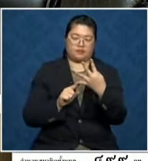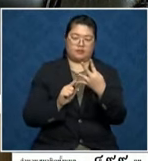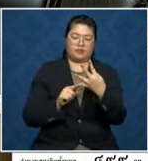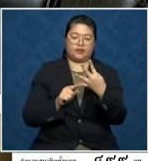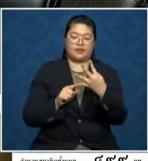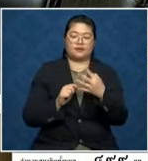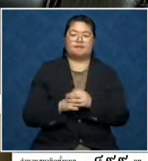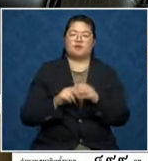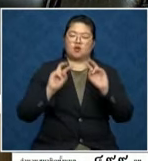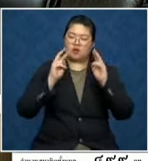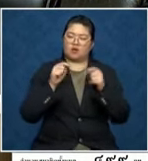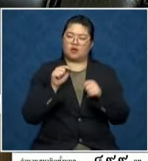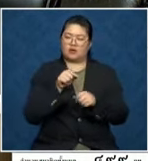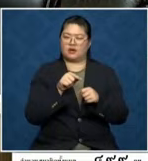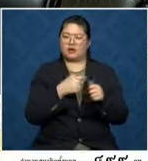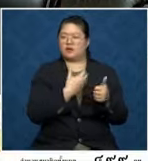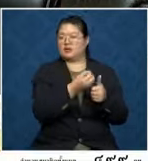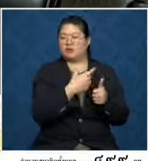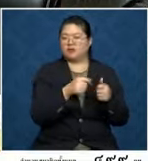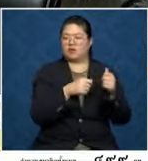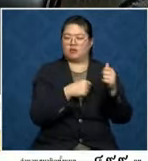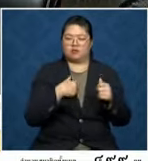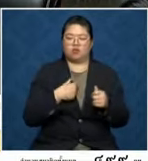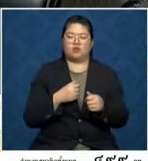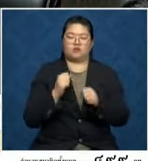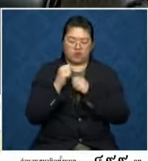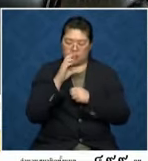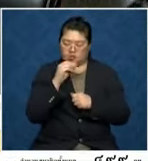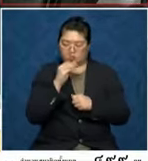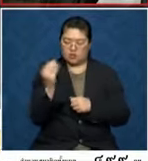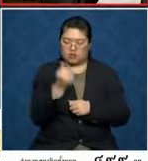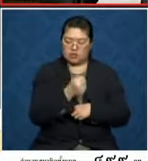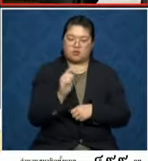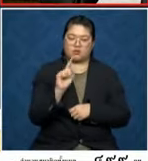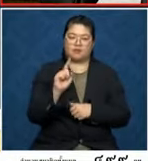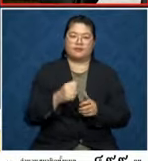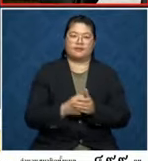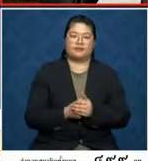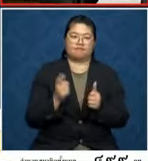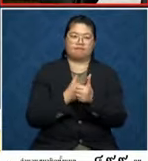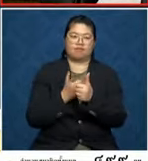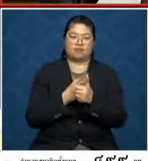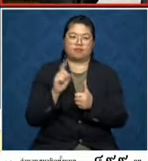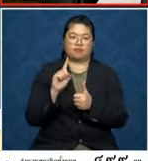นก็อาจจะซ้ำกับท่านผู้ชี้แจงนะครับแต่ผมก็จะไปเร็วๆนิดนึงประเด็นแรกนะครับก็คือว่าก